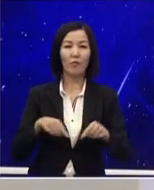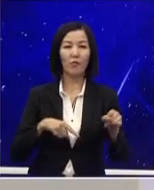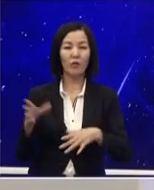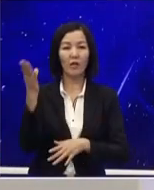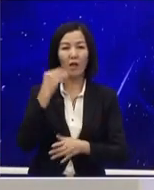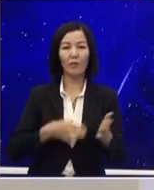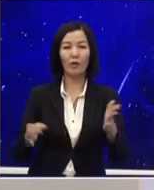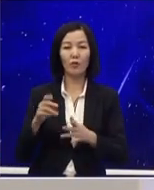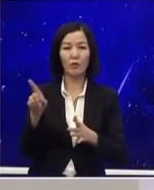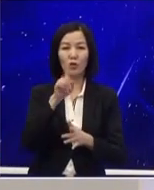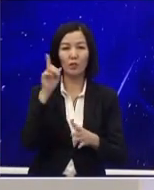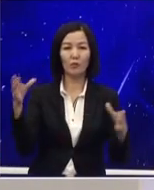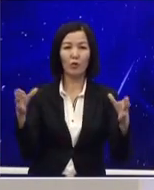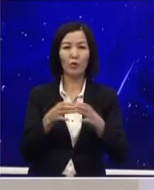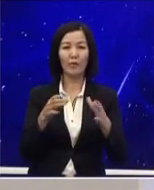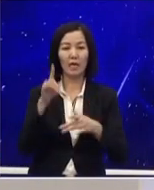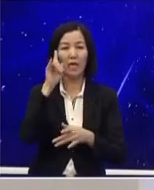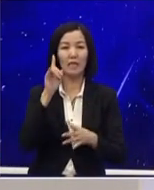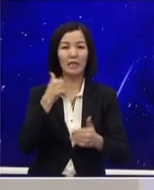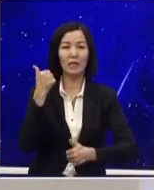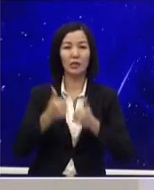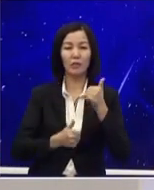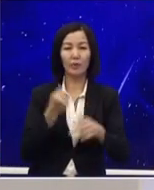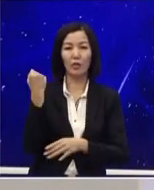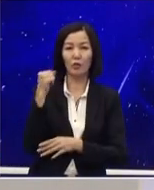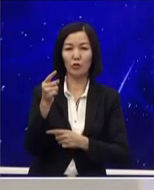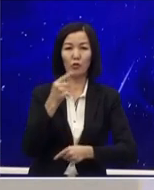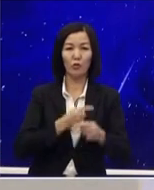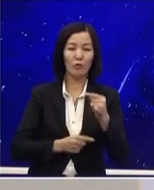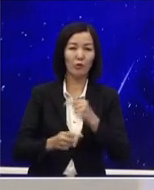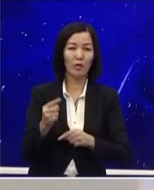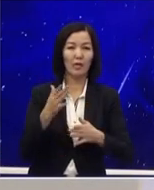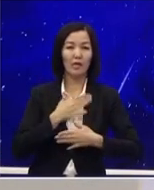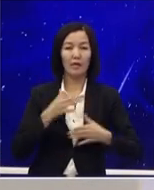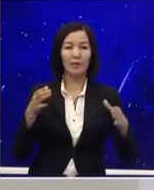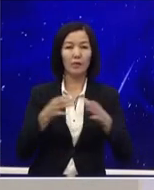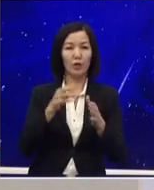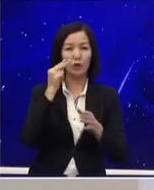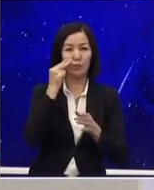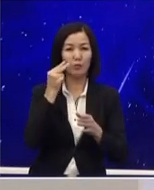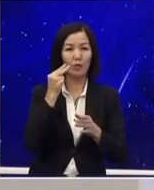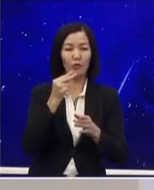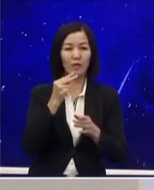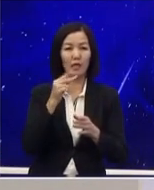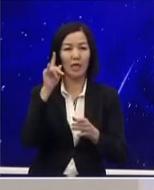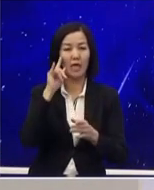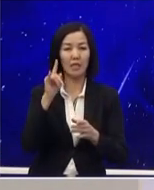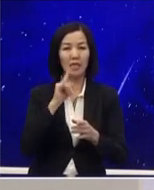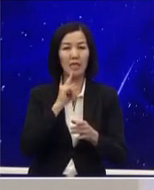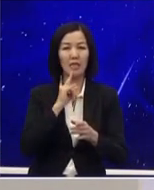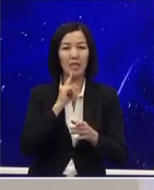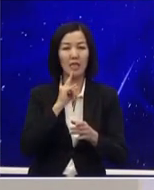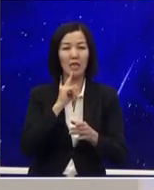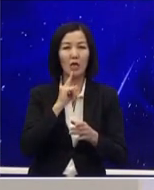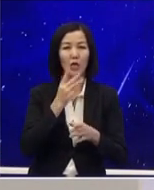Футболдан Алматы облысының жасөспірімдер құрама командасы Қазақстан чемпионатынан жүлдемен оралды. Жерлестеріміз Шымкентте өткен ел